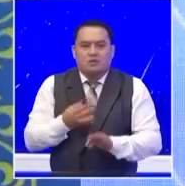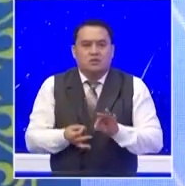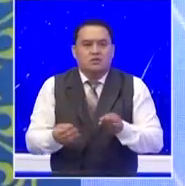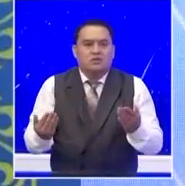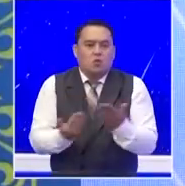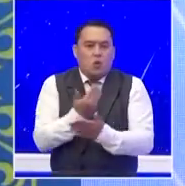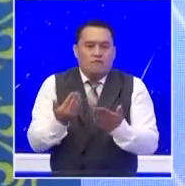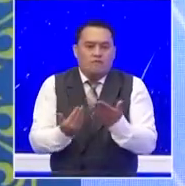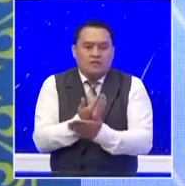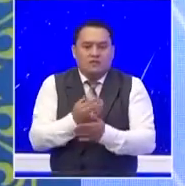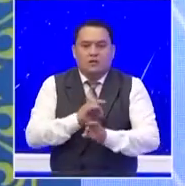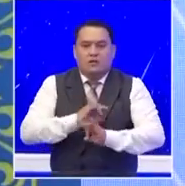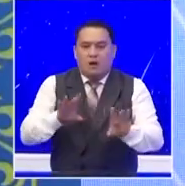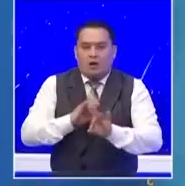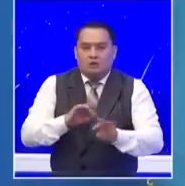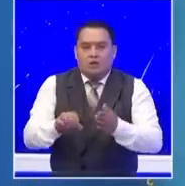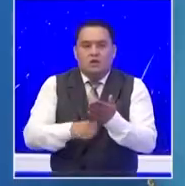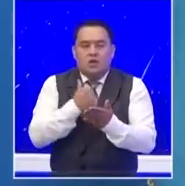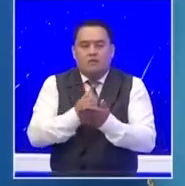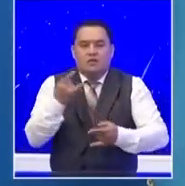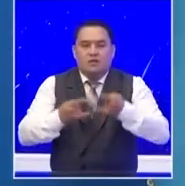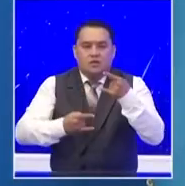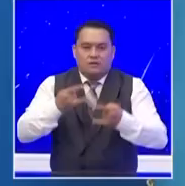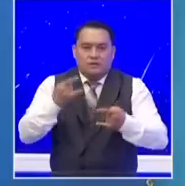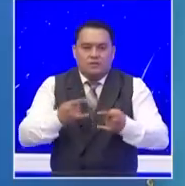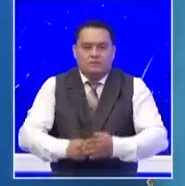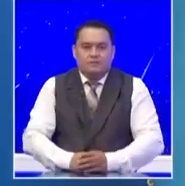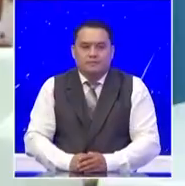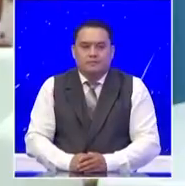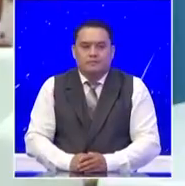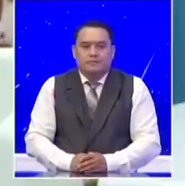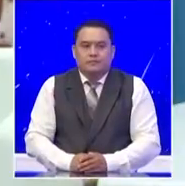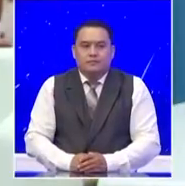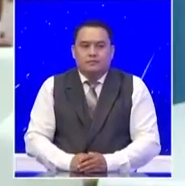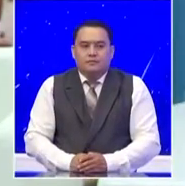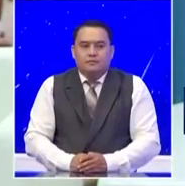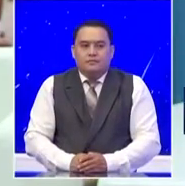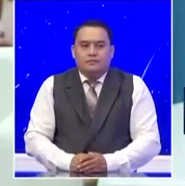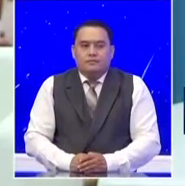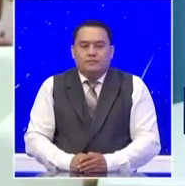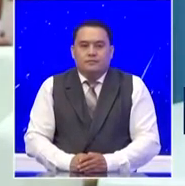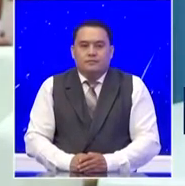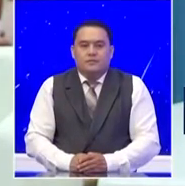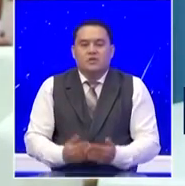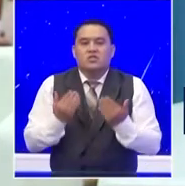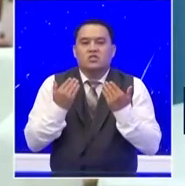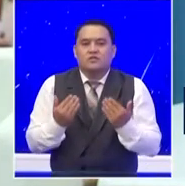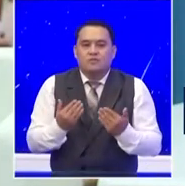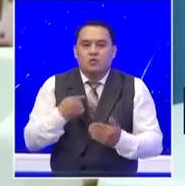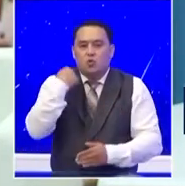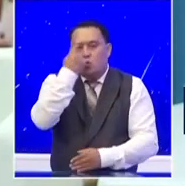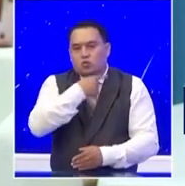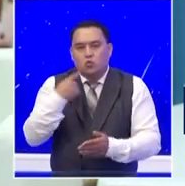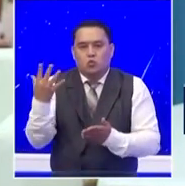свежие новости края ЖТСУ по главному телеканалу Казахстана. Я хочу сказать, что сегодняшний успех – это не мой личный